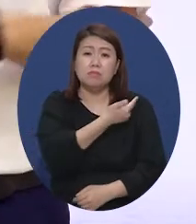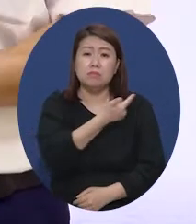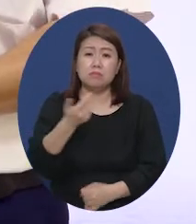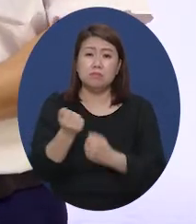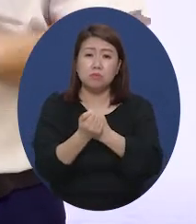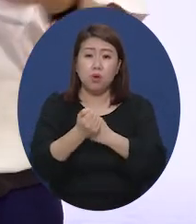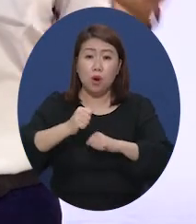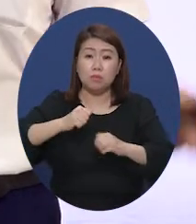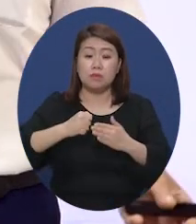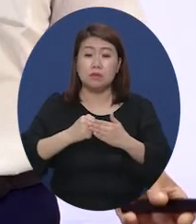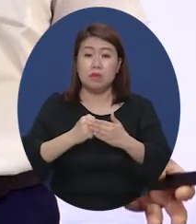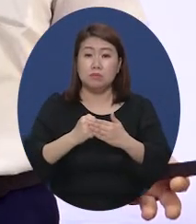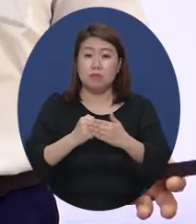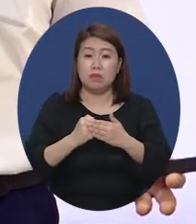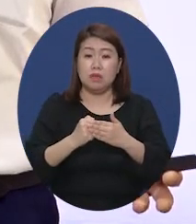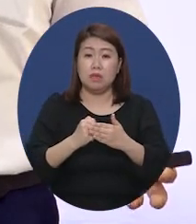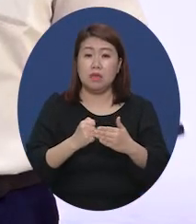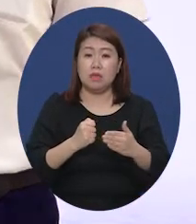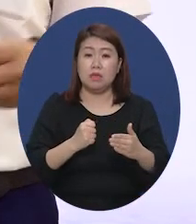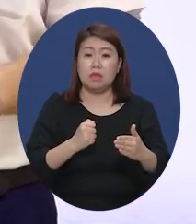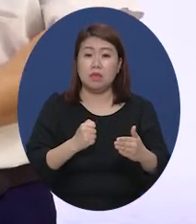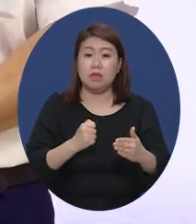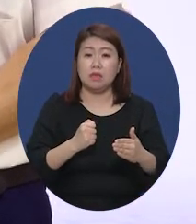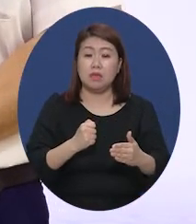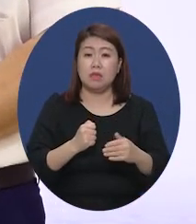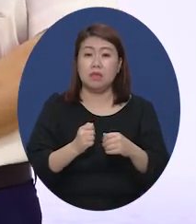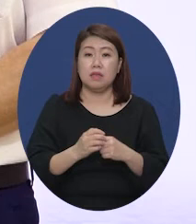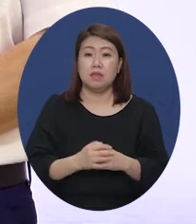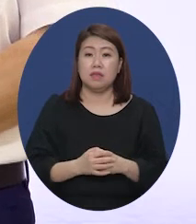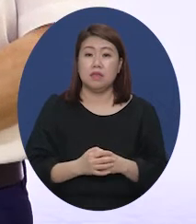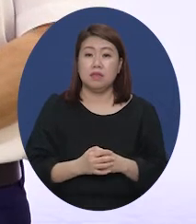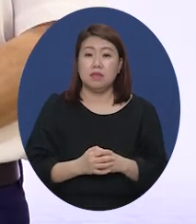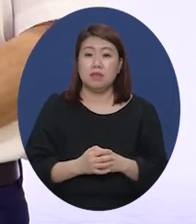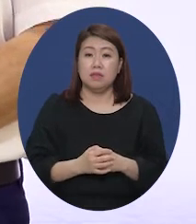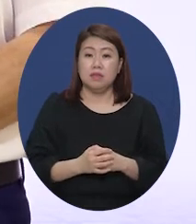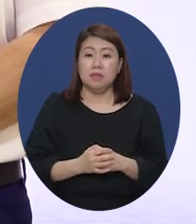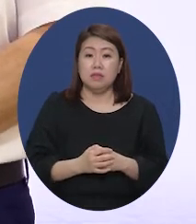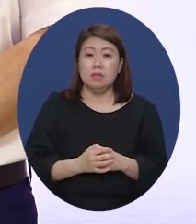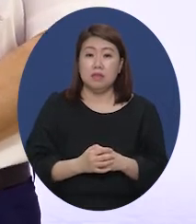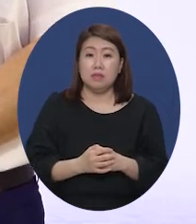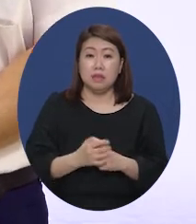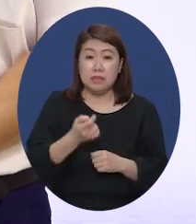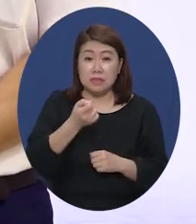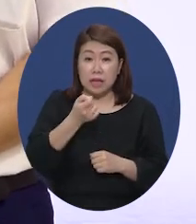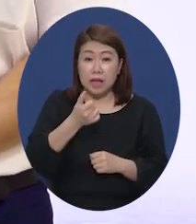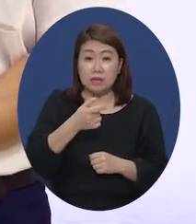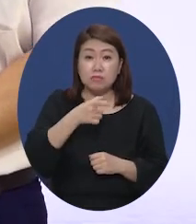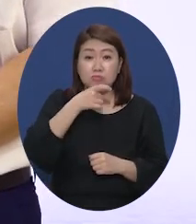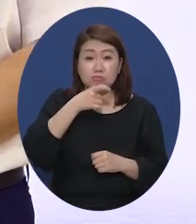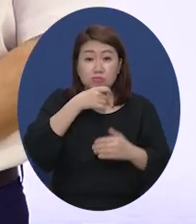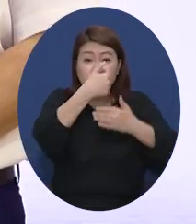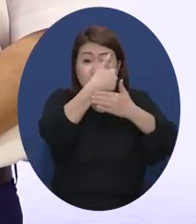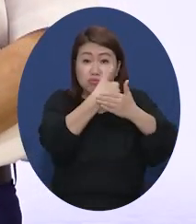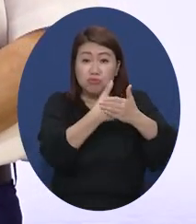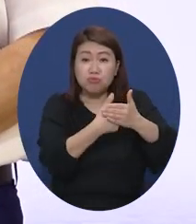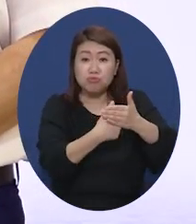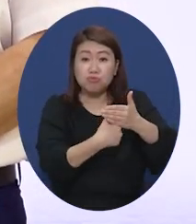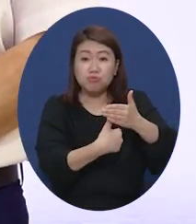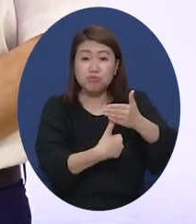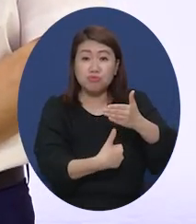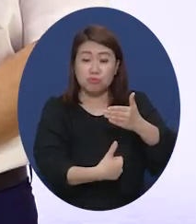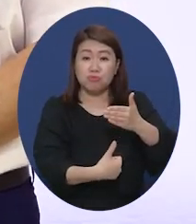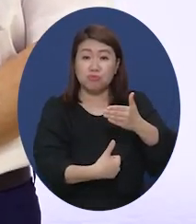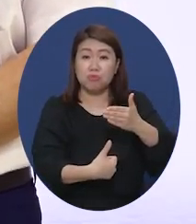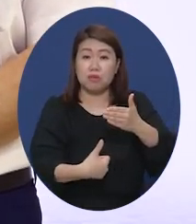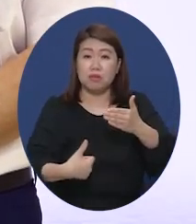보니까 이제 또 돈도 많고 이 마약 집단이 그래서 뭐랄까 소형 잠수정을 이용해서